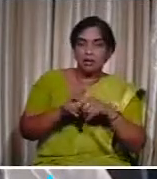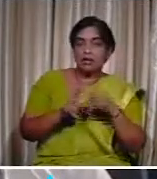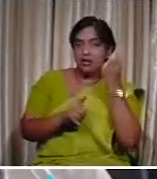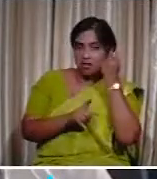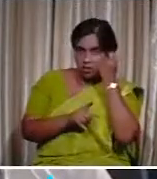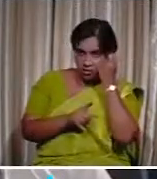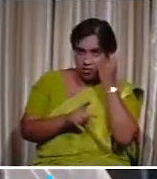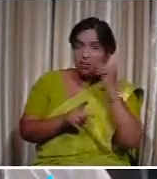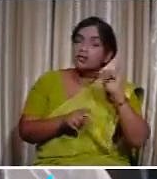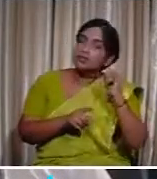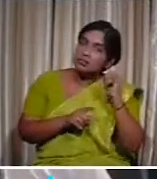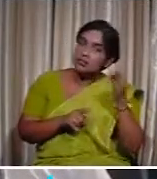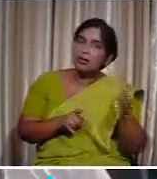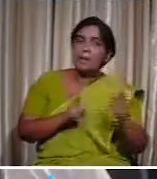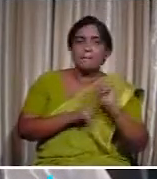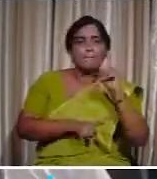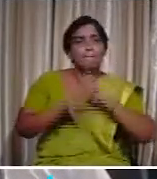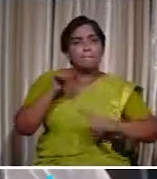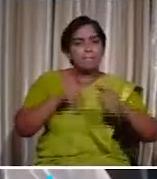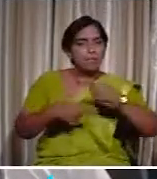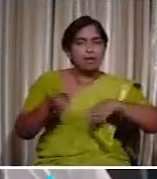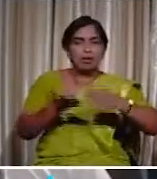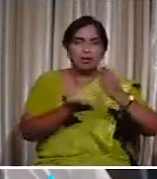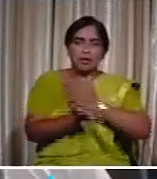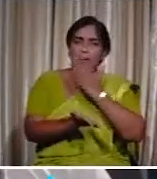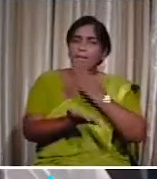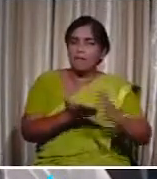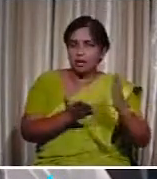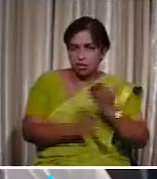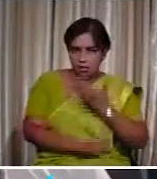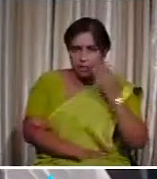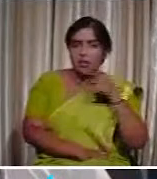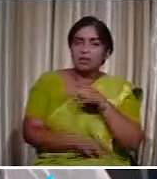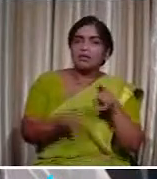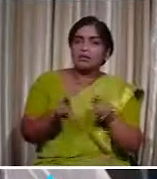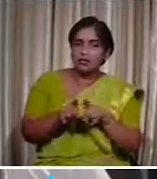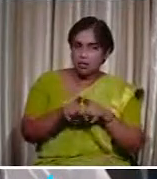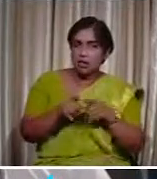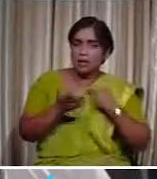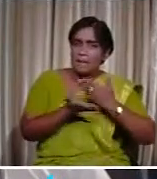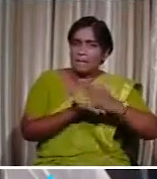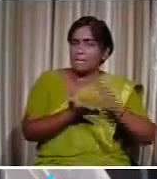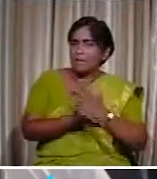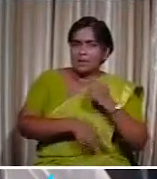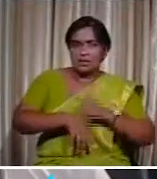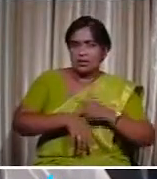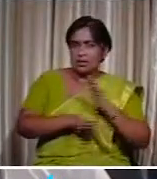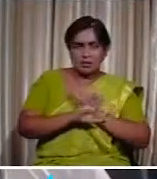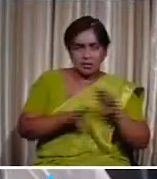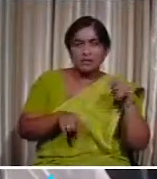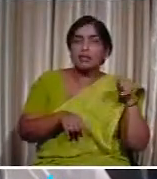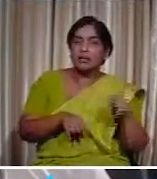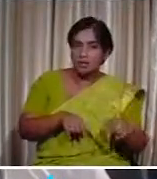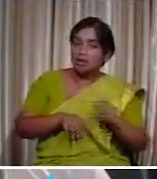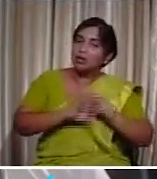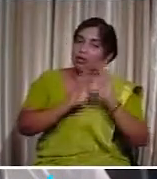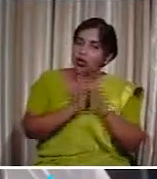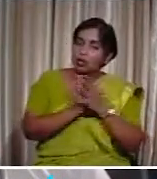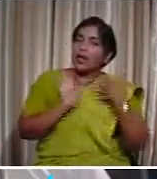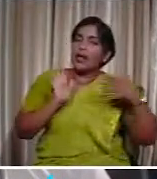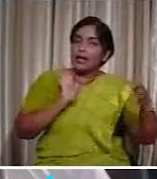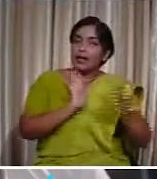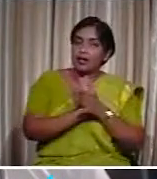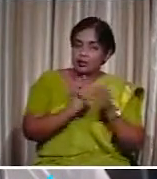යෝජනාව සමහරලාට මේ පාර්ලිමේන්තුව තුල බෙදීමක් හදන්න පුළුවන්. ඒ නිසා දැන් අපි බෙදෙන්න ඕන කාලයක් නෙවෙයි. අපි සියලු දෙනා එකතු වෙන්න